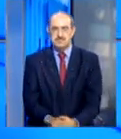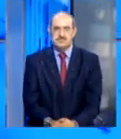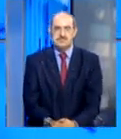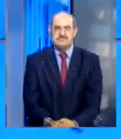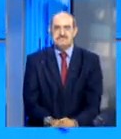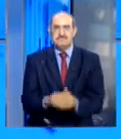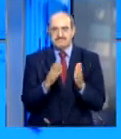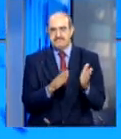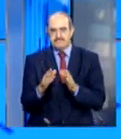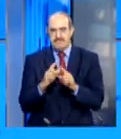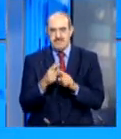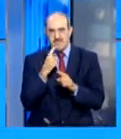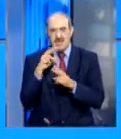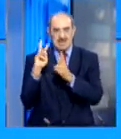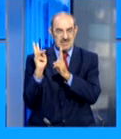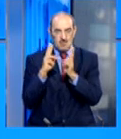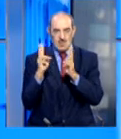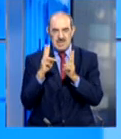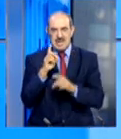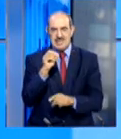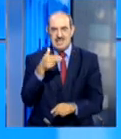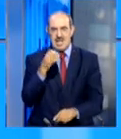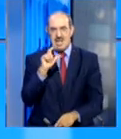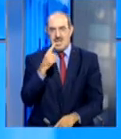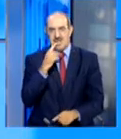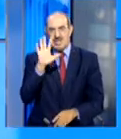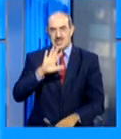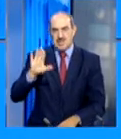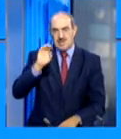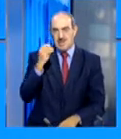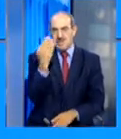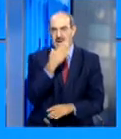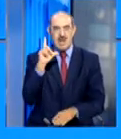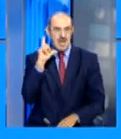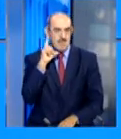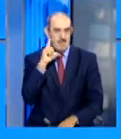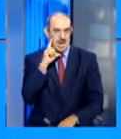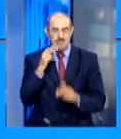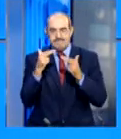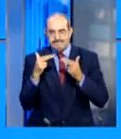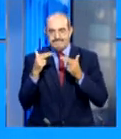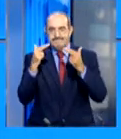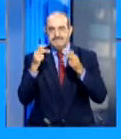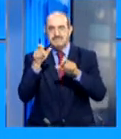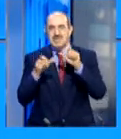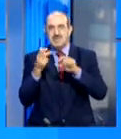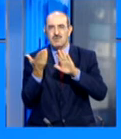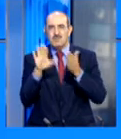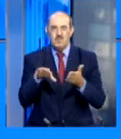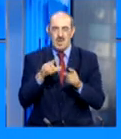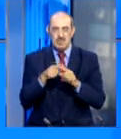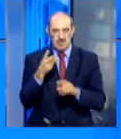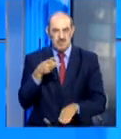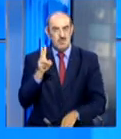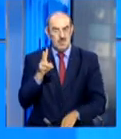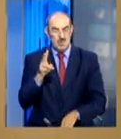إلى تداعية إعصار دانيال الذي اجتاح المدن الشرقية لليبيا، حيث ارتفعت حصيلة الضحايا إلى أزيد